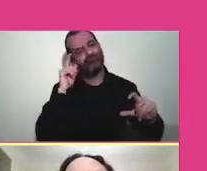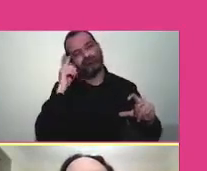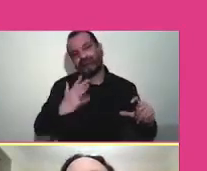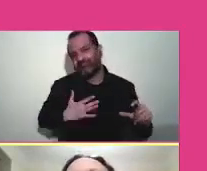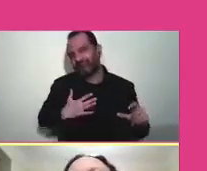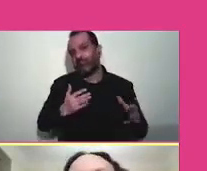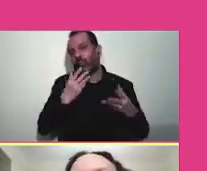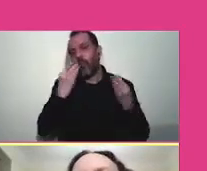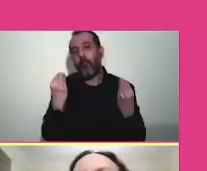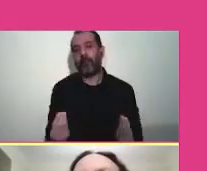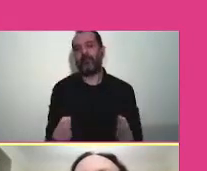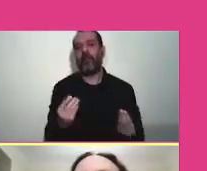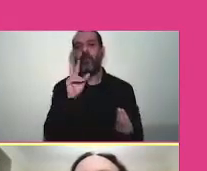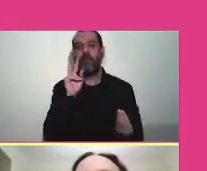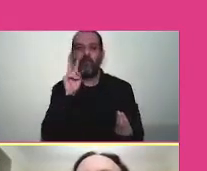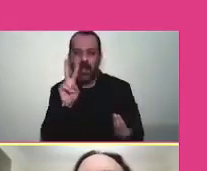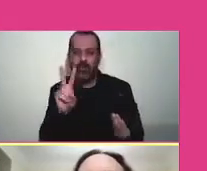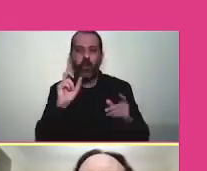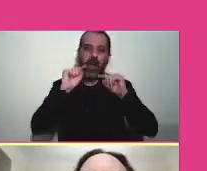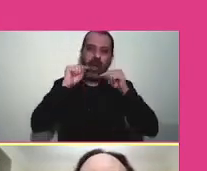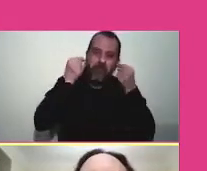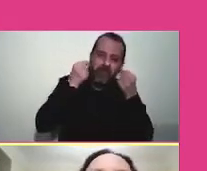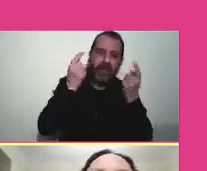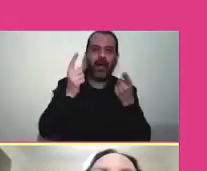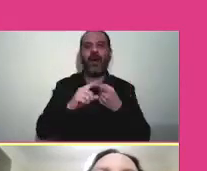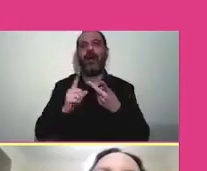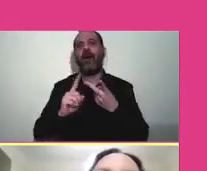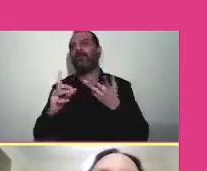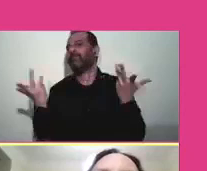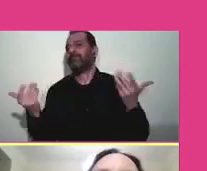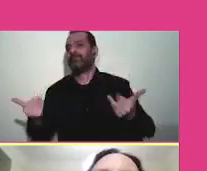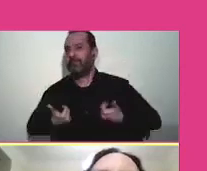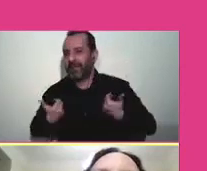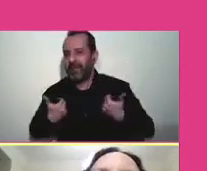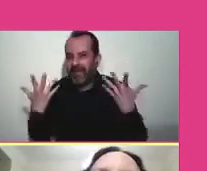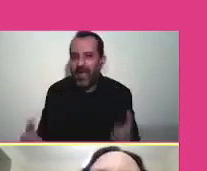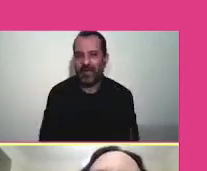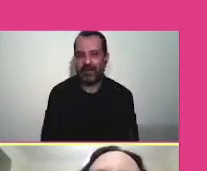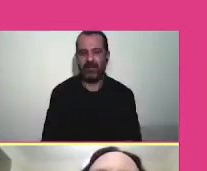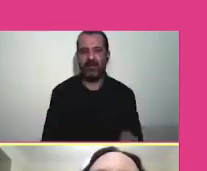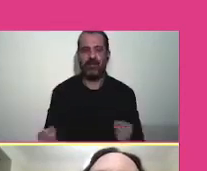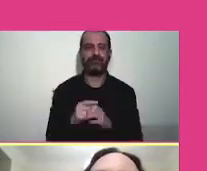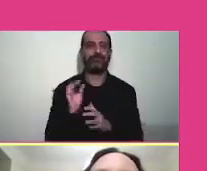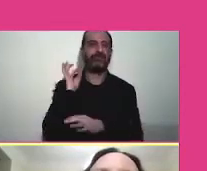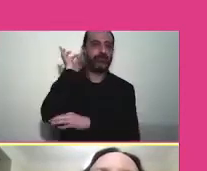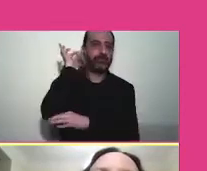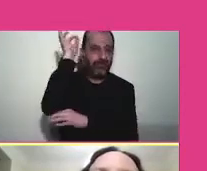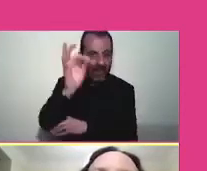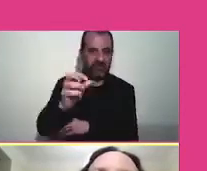έχει έτσι πολλά χαμόγελα, πολύ παιχνίδι. Και φτάσαμε σήμερα,